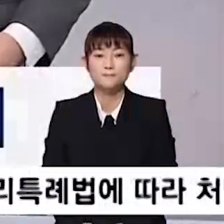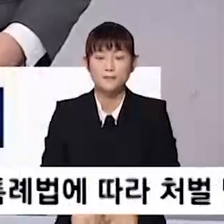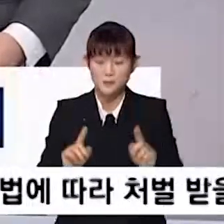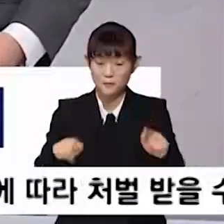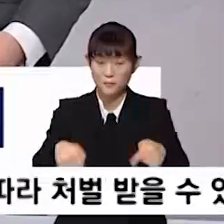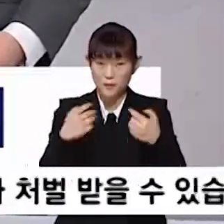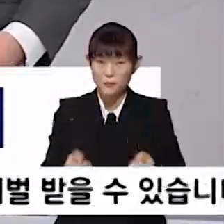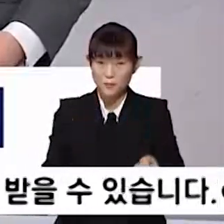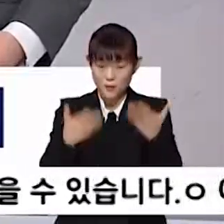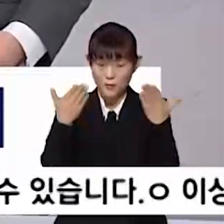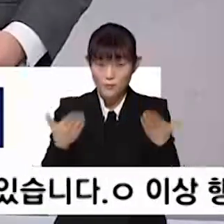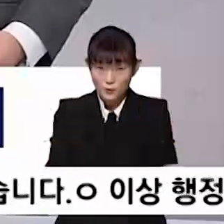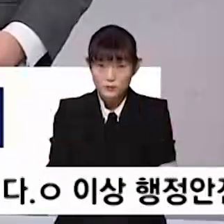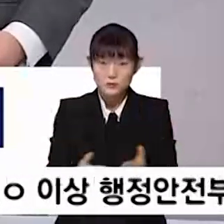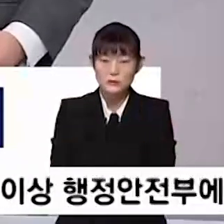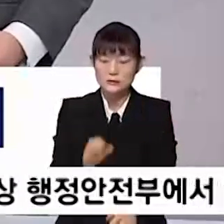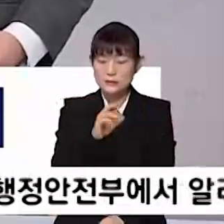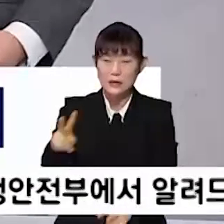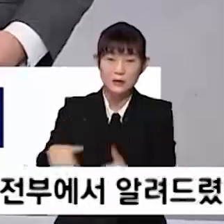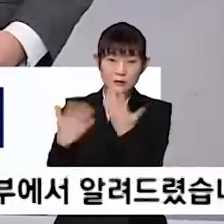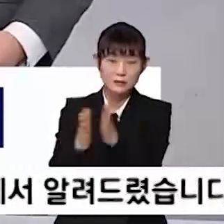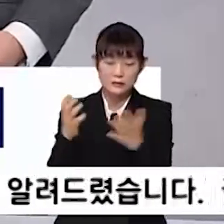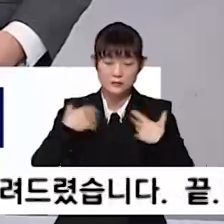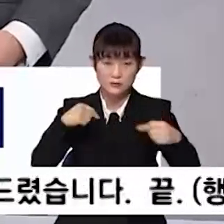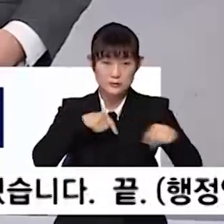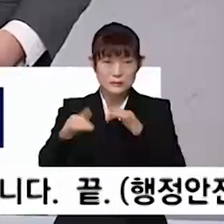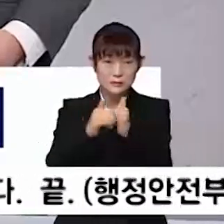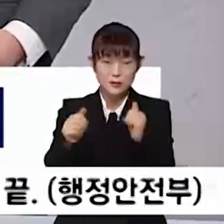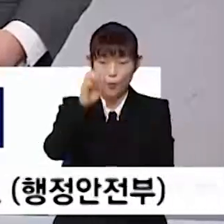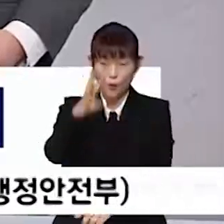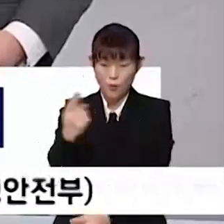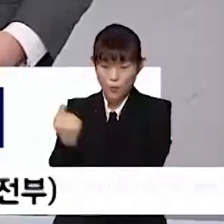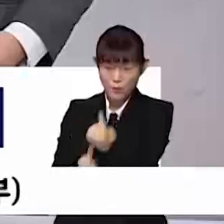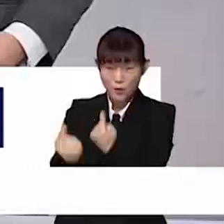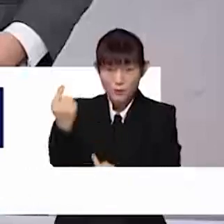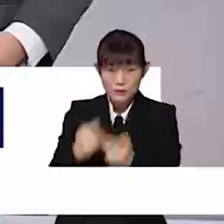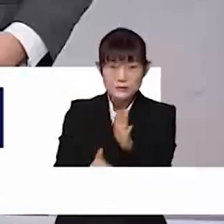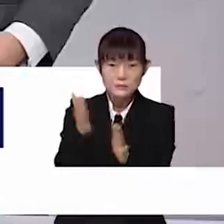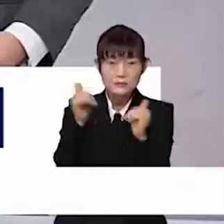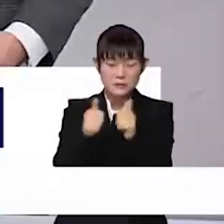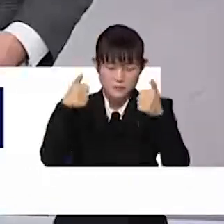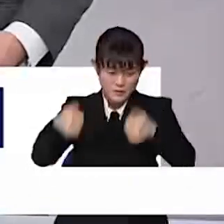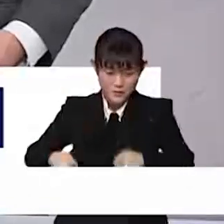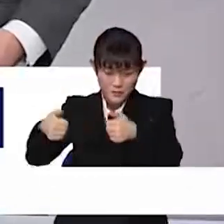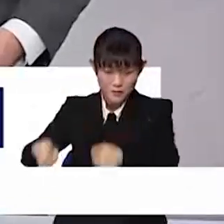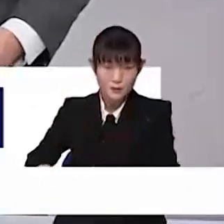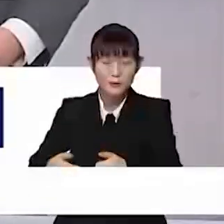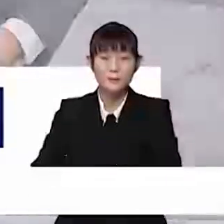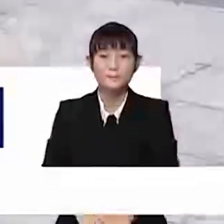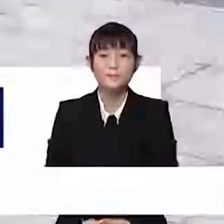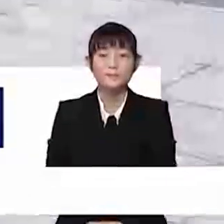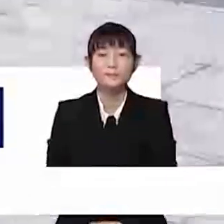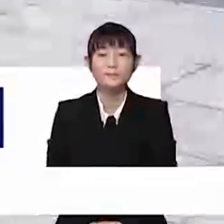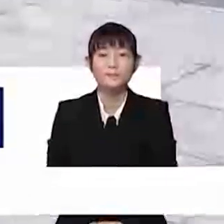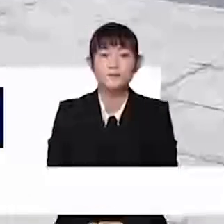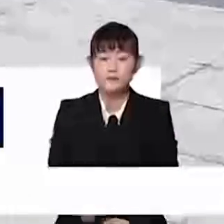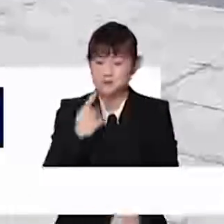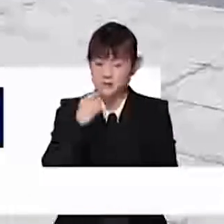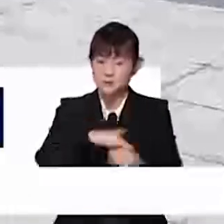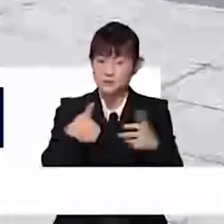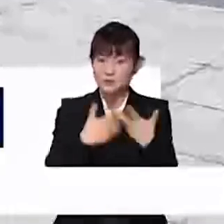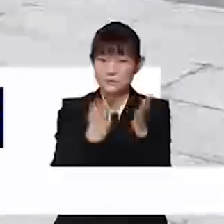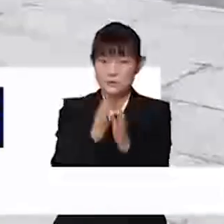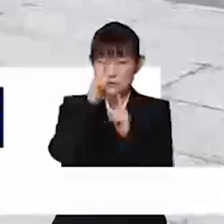설 명절 연휴를 앞두고 야당 정치인들이 연이어 광주를 방문해 시민들에게 귀향 인사에 나섰습니다.